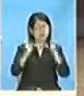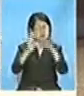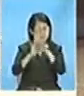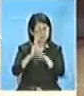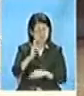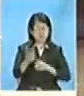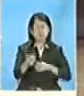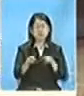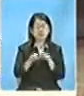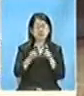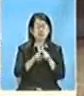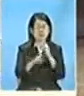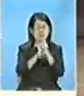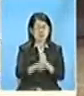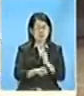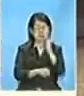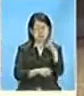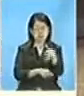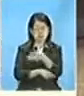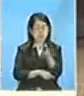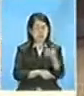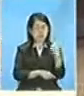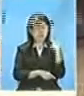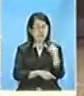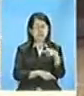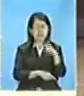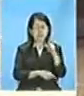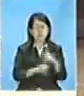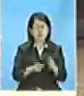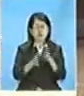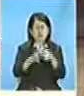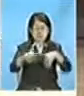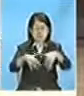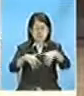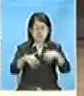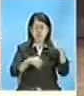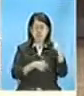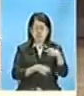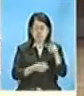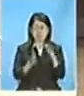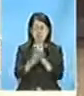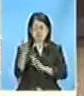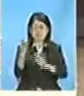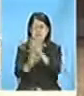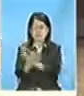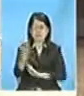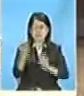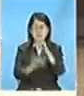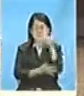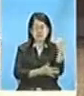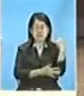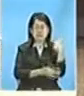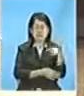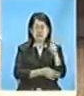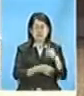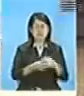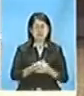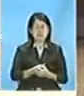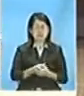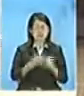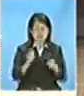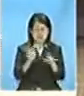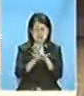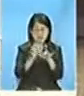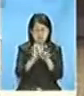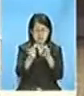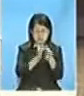าวเพื่อให้เกิดประโยชน์กับเพื่อนสมาชิกพี่น้องประชาชนและประเทศชาติและขอกราบเรียนเป็นประการ